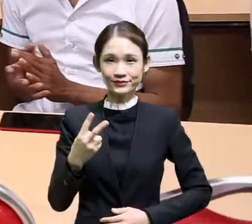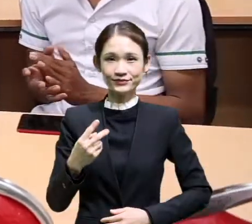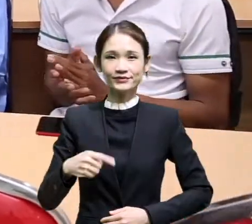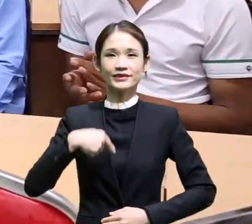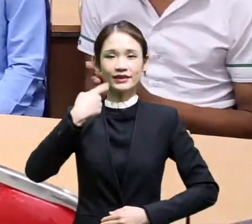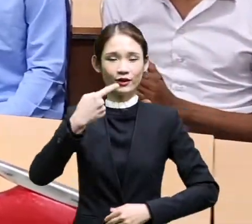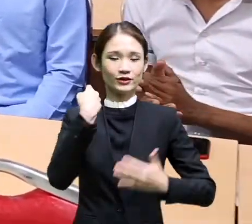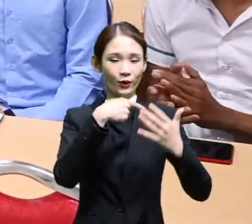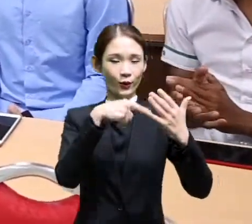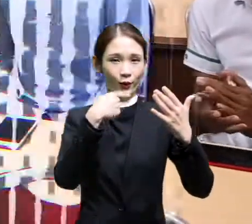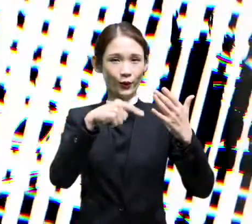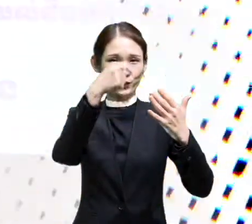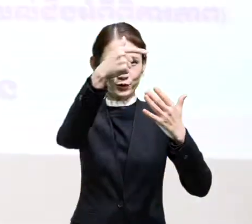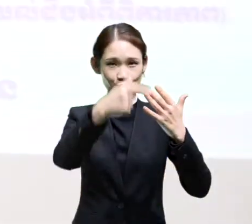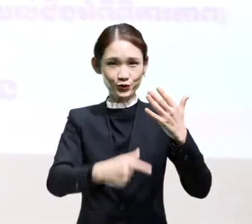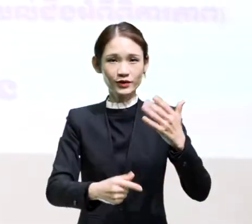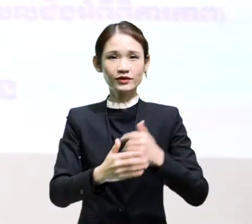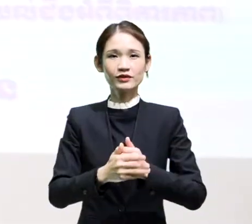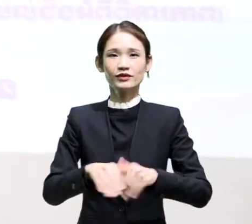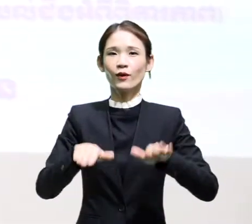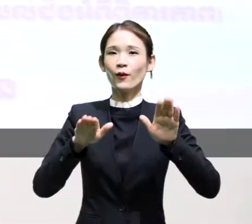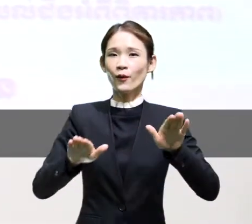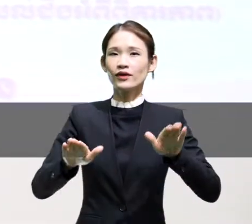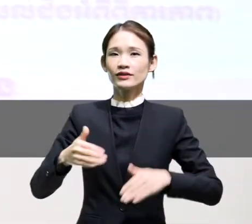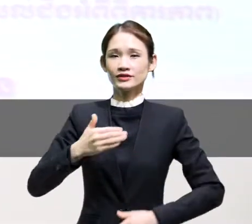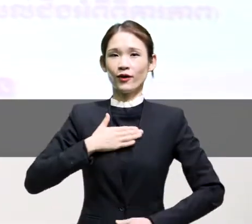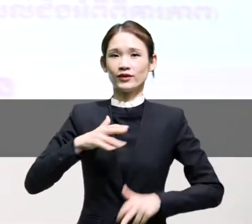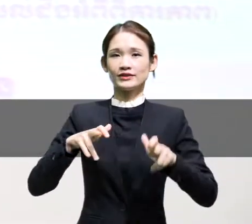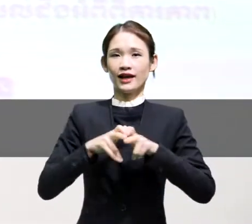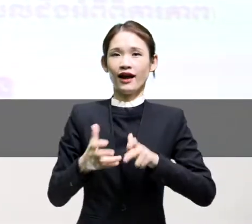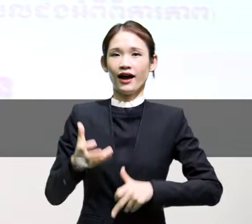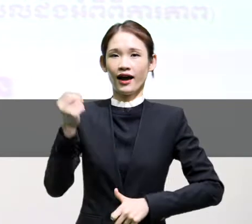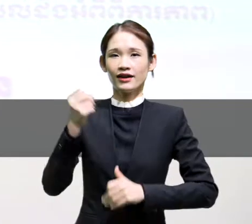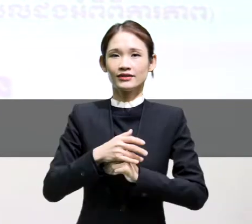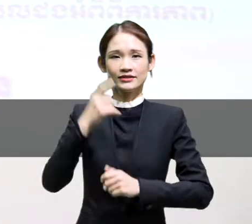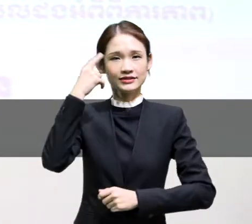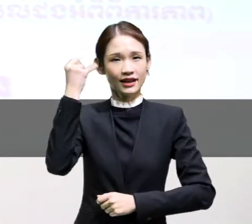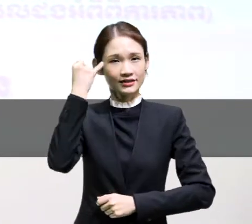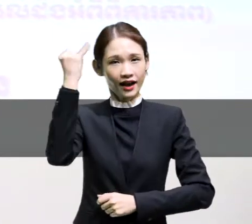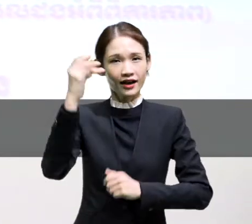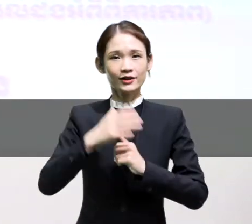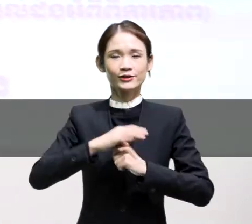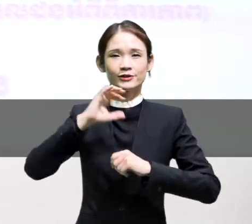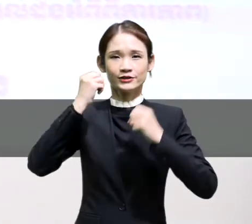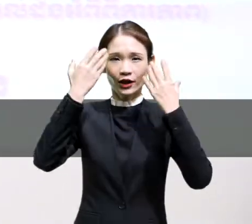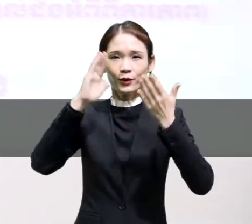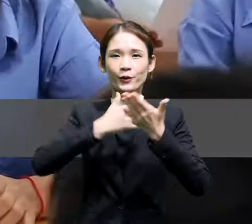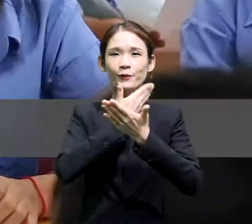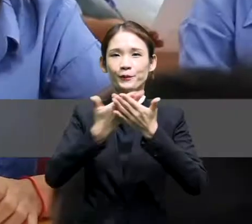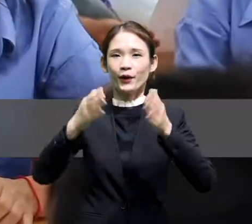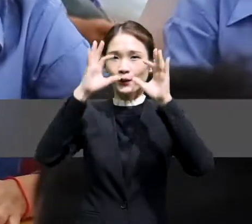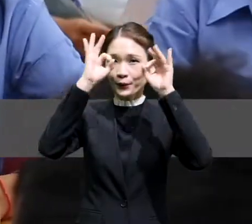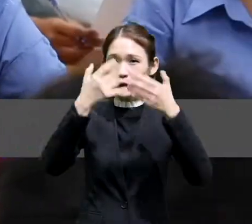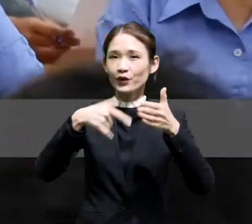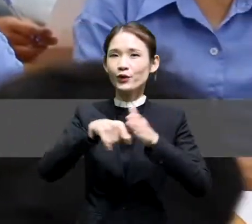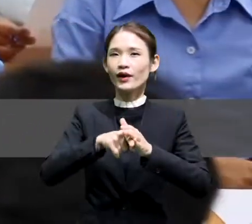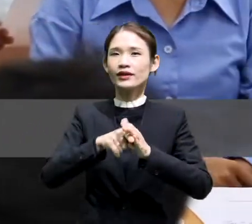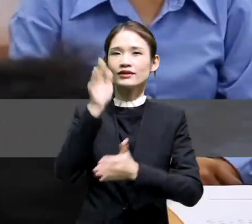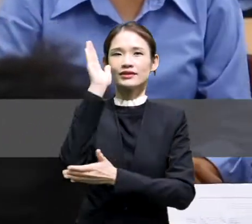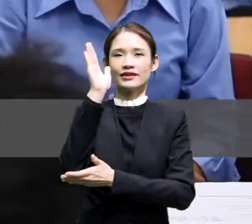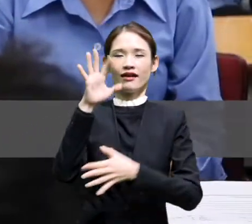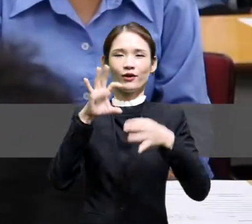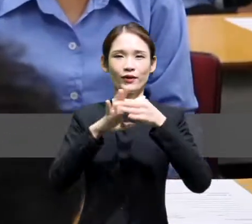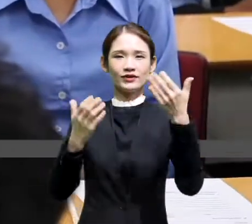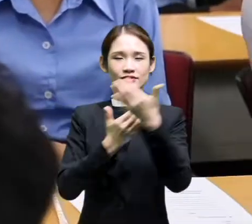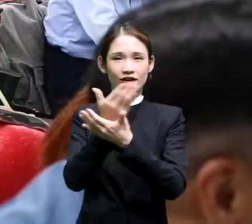그리고 이어진 교육들. Today, I would like to share my creative and innovative perspective